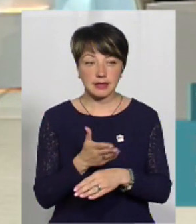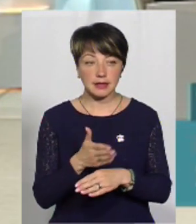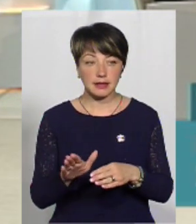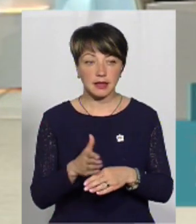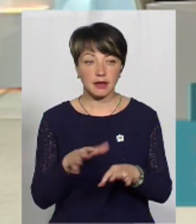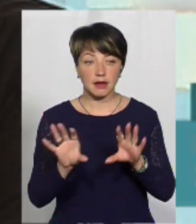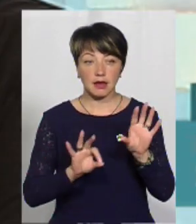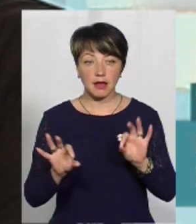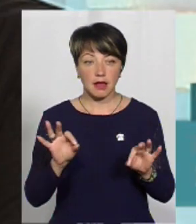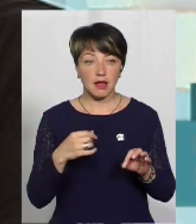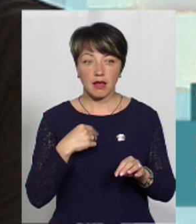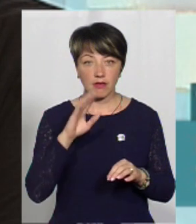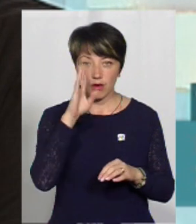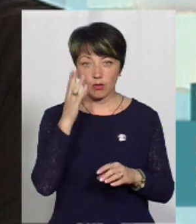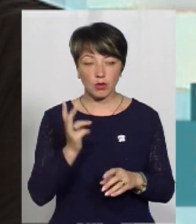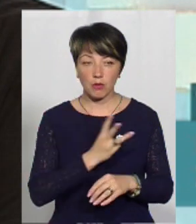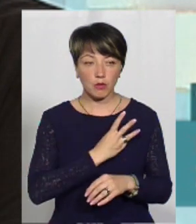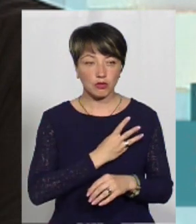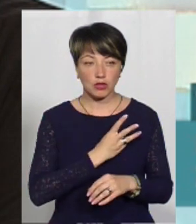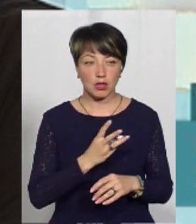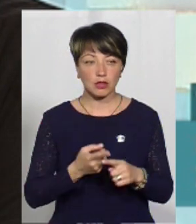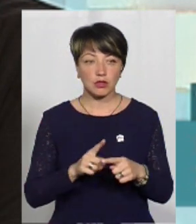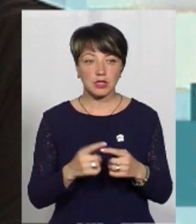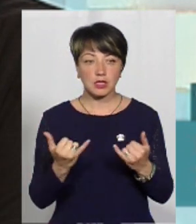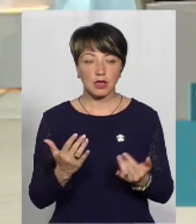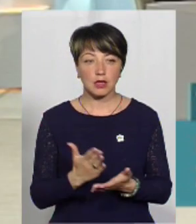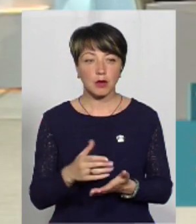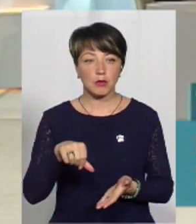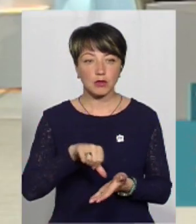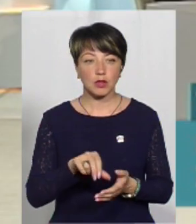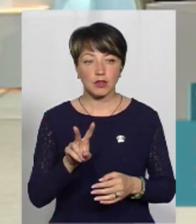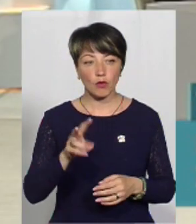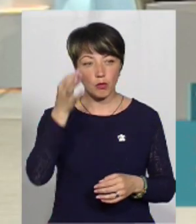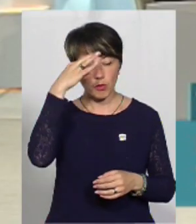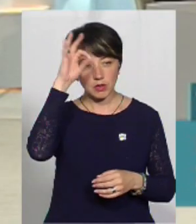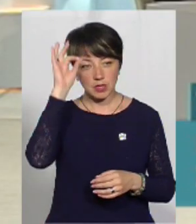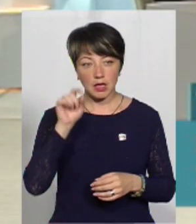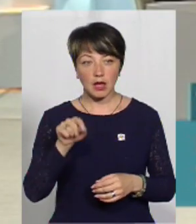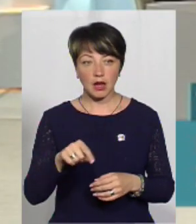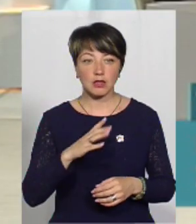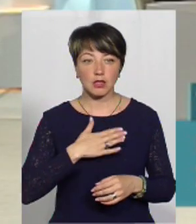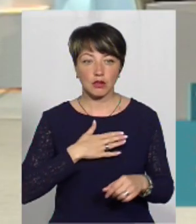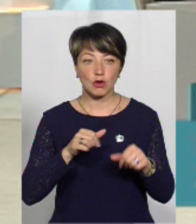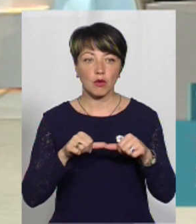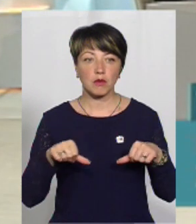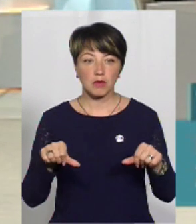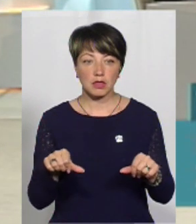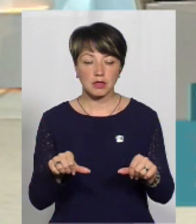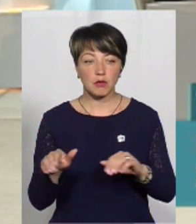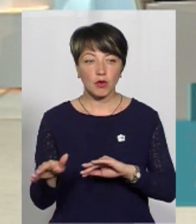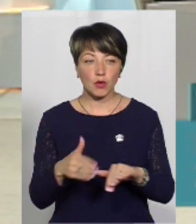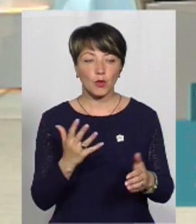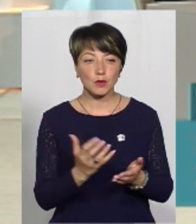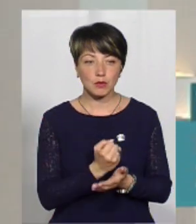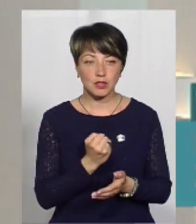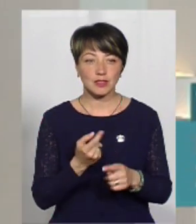так, ну, врагу, навірно, що не пожелаєш. Тут зараз от є присутні двоє поліцейських, вони якраз проходили нашу комісію.